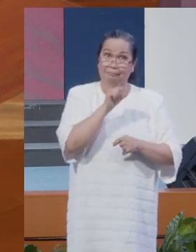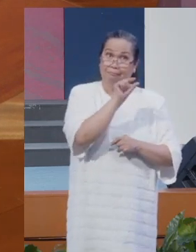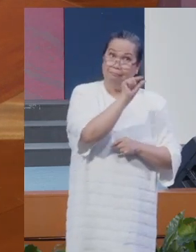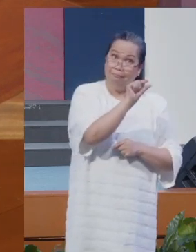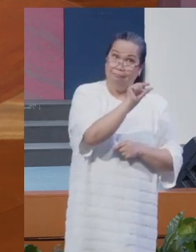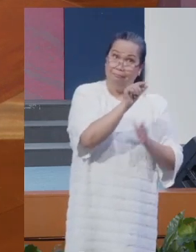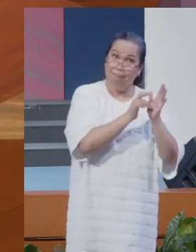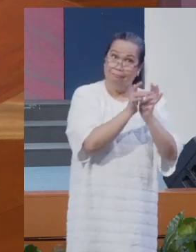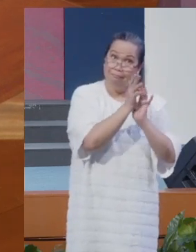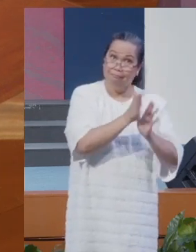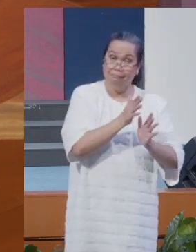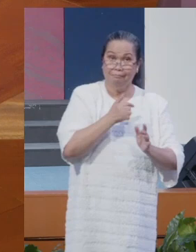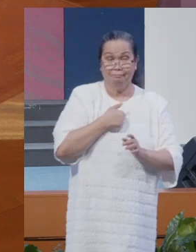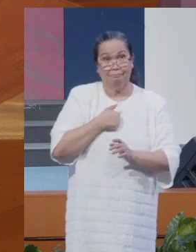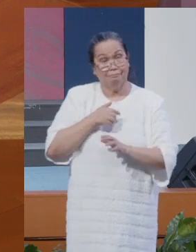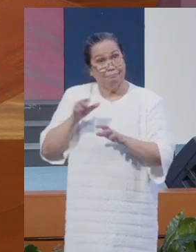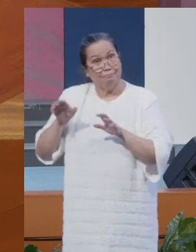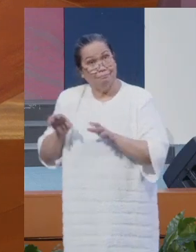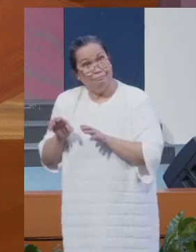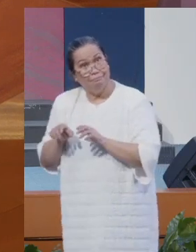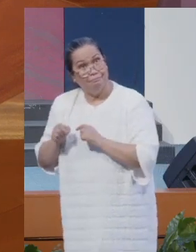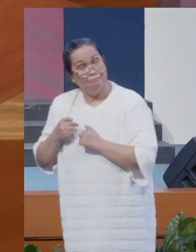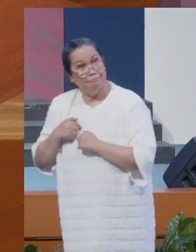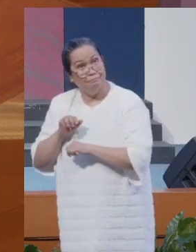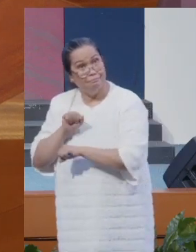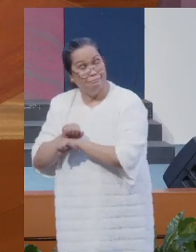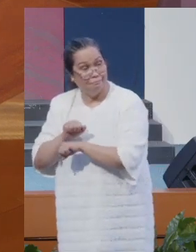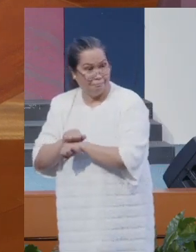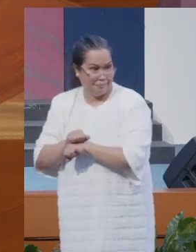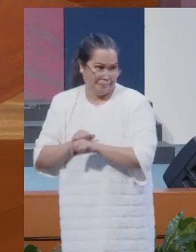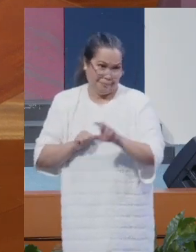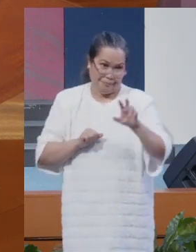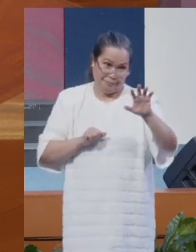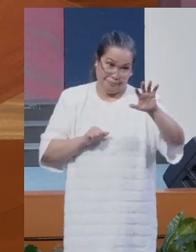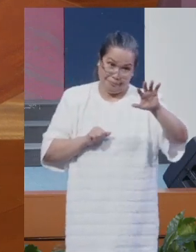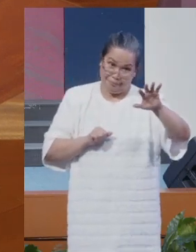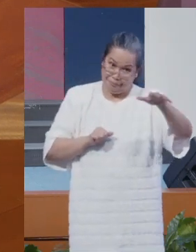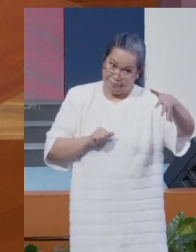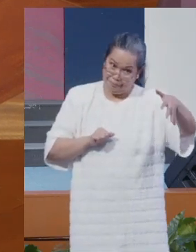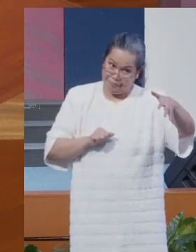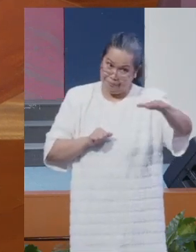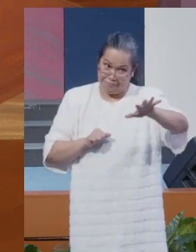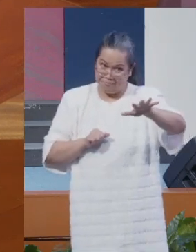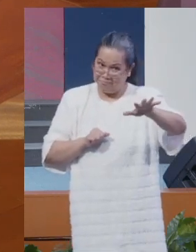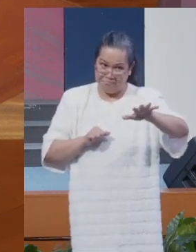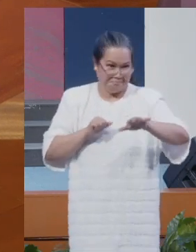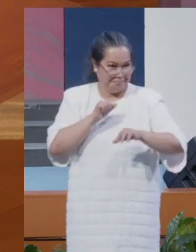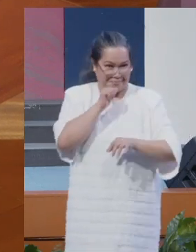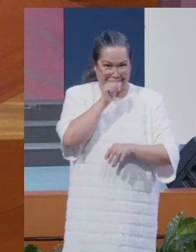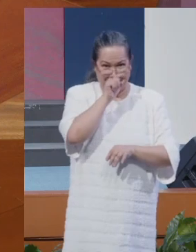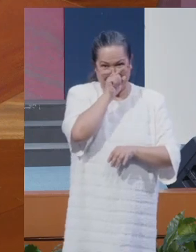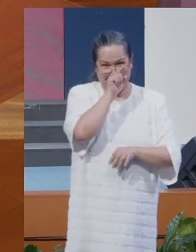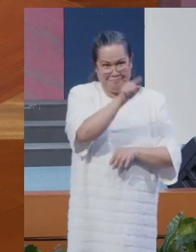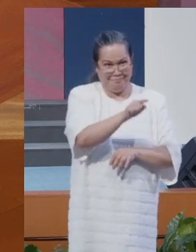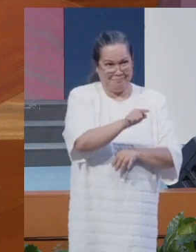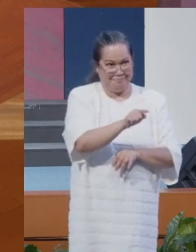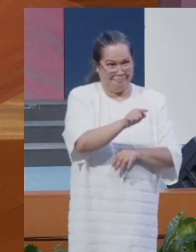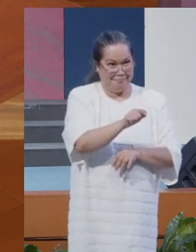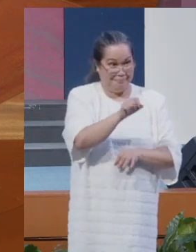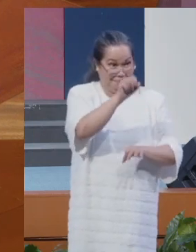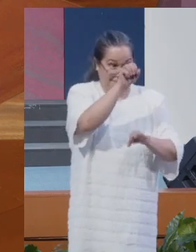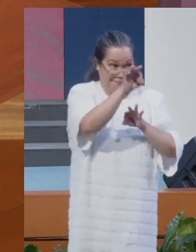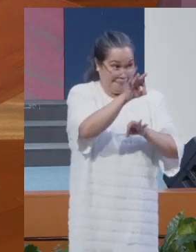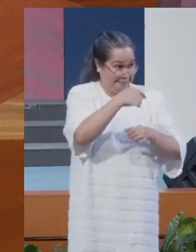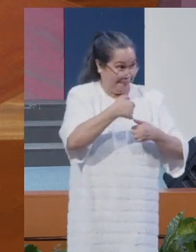Kristiyano pero bahagyang ganito, no? So ako ay mananatiling ganito sa